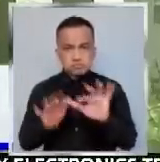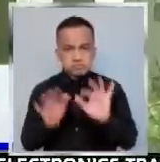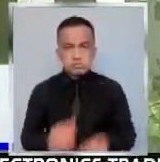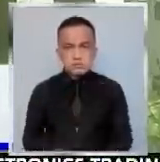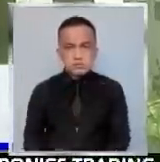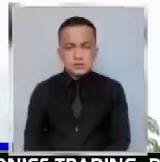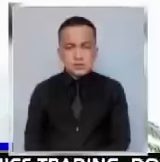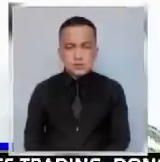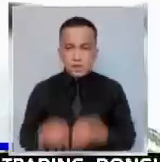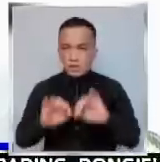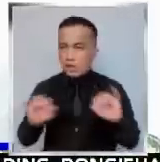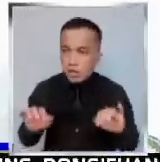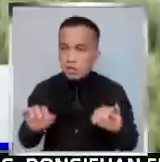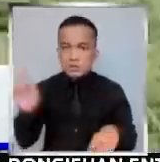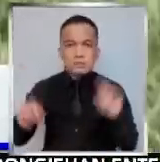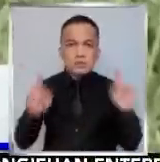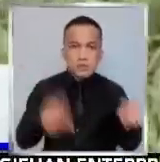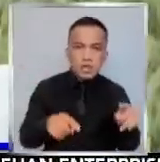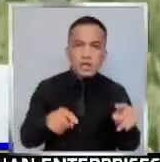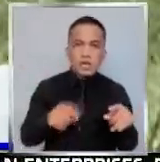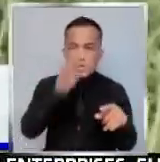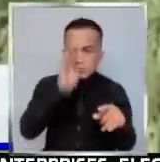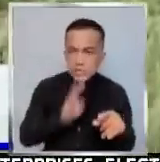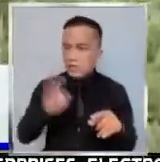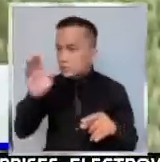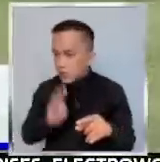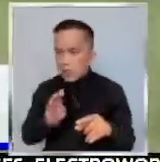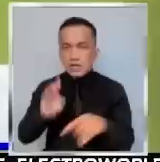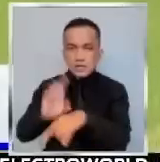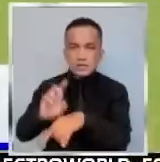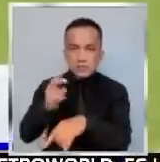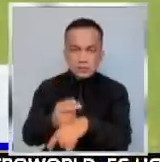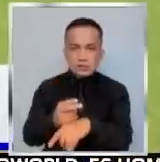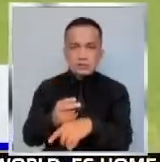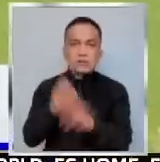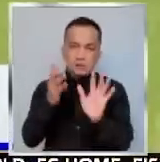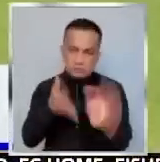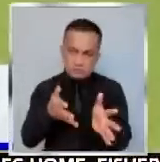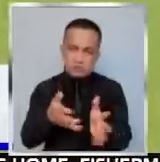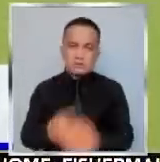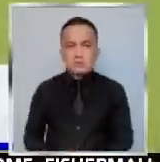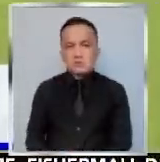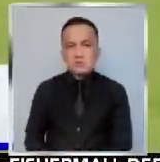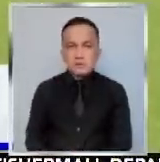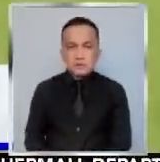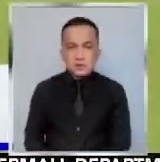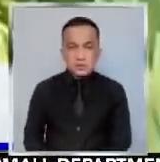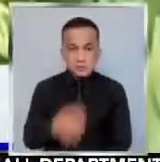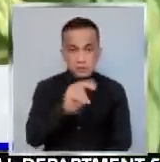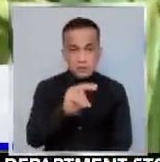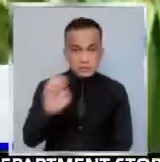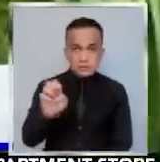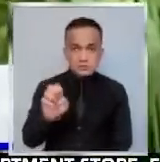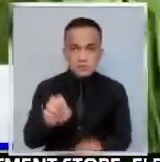tumambad ang kabi-kabilang pinsala sa ari-arian at kabuhayan na naiwan nito. Sa Nueva Ecija, ilang palayan ang